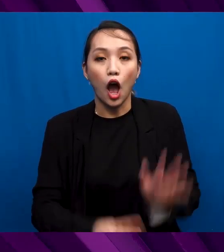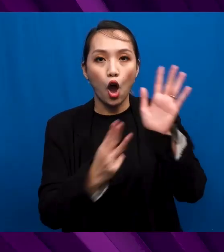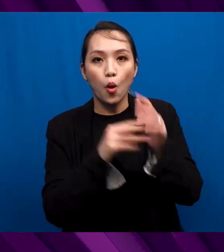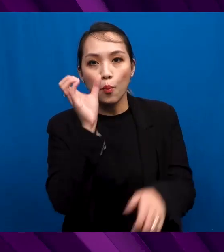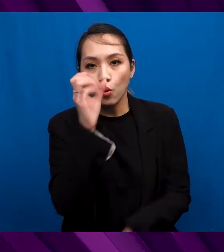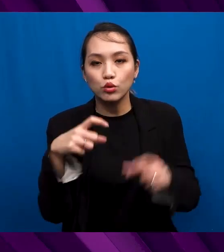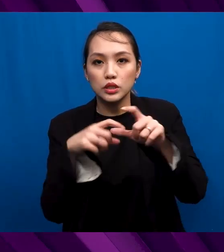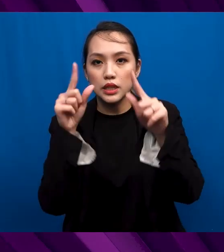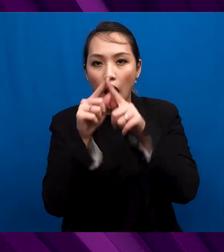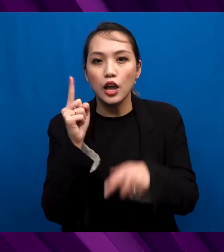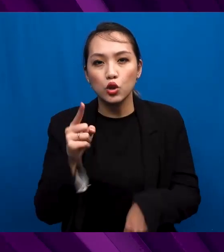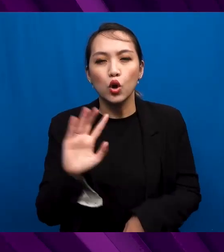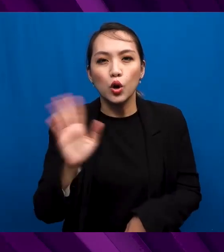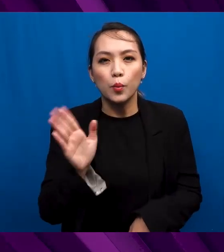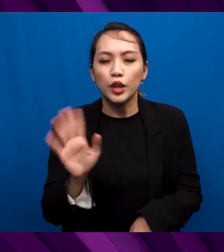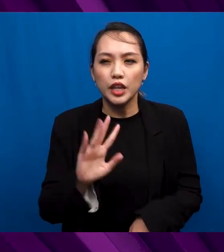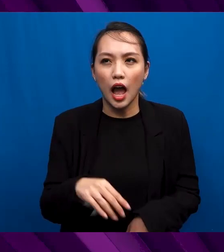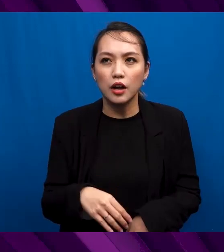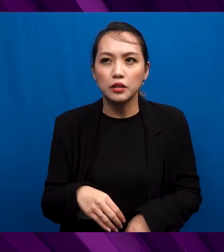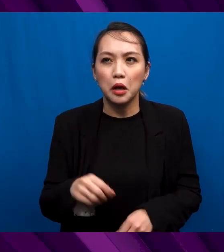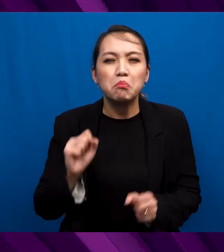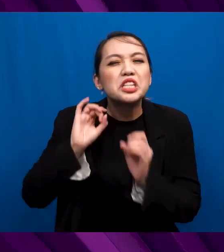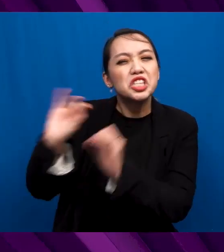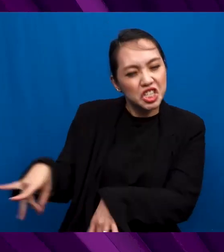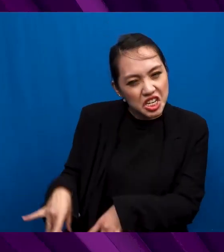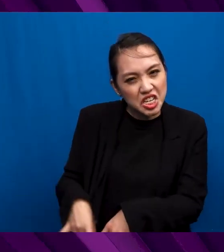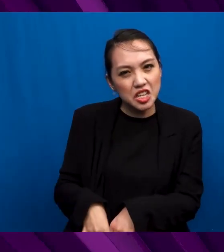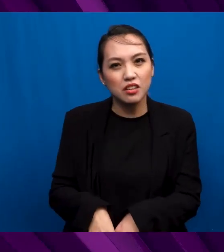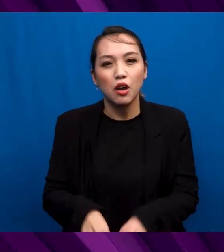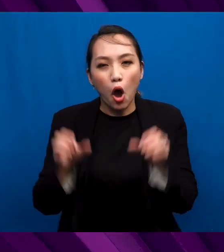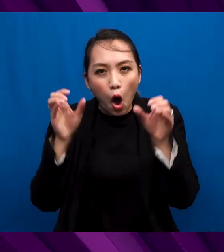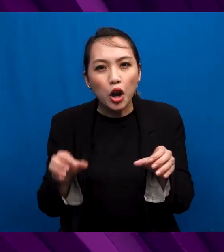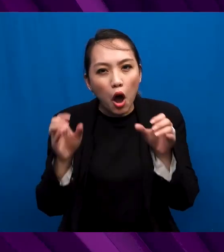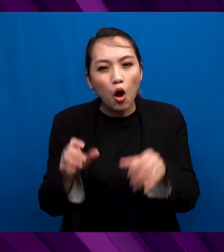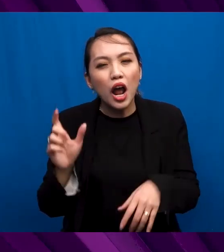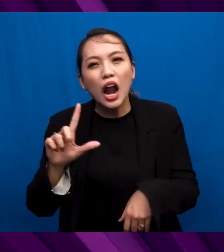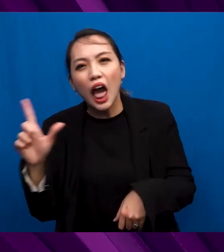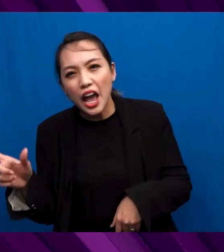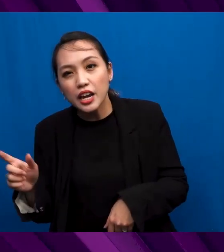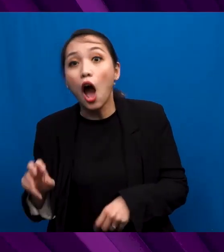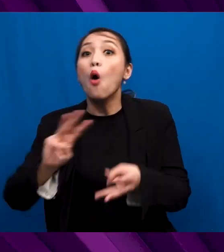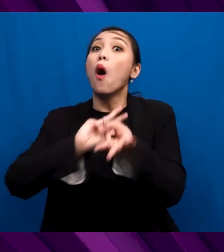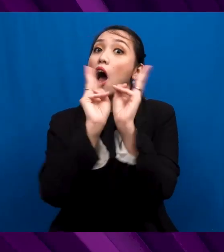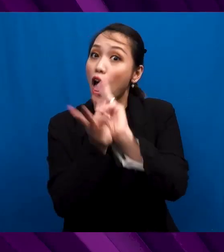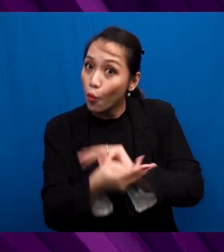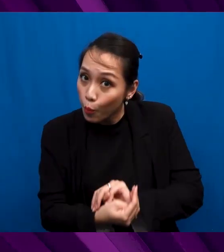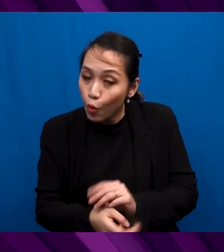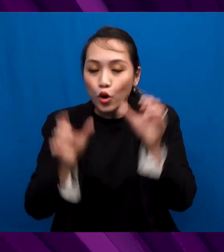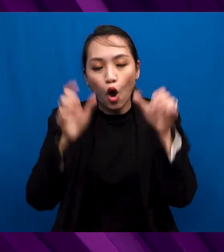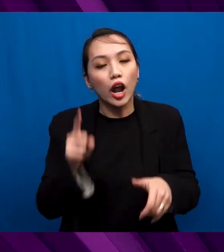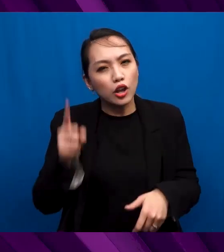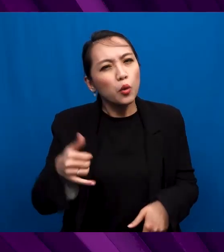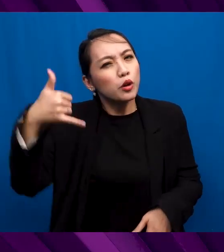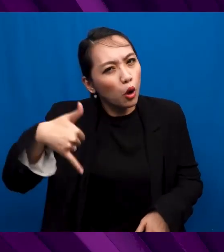menjijikkan. Musa ini bisa menghargai manusia sekalipun manusia itu orang yang berlumuran dosa.